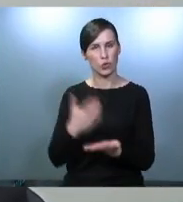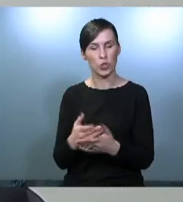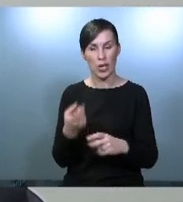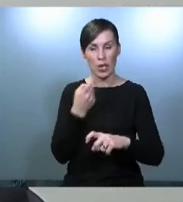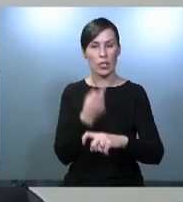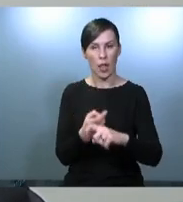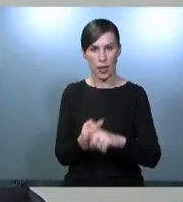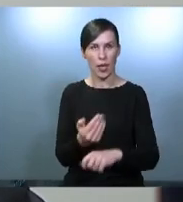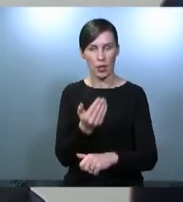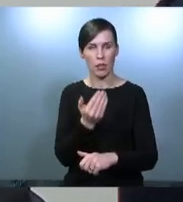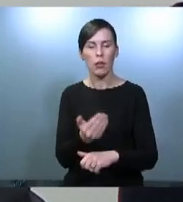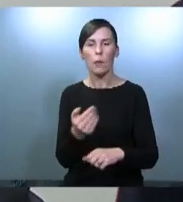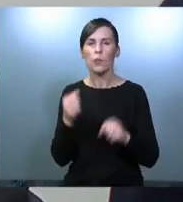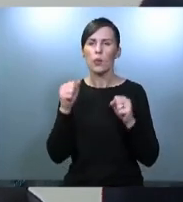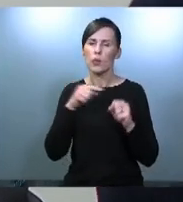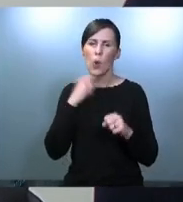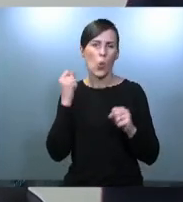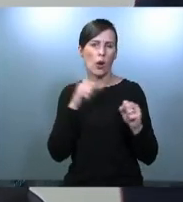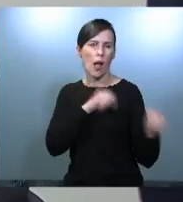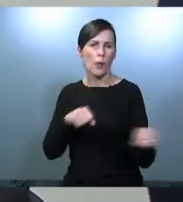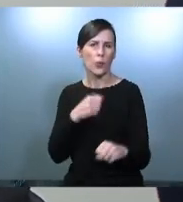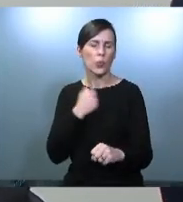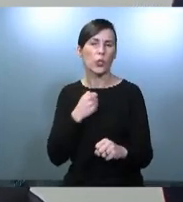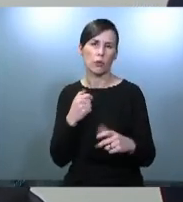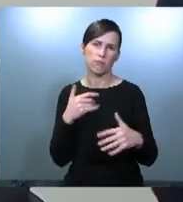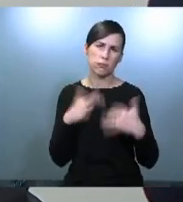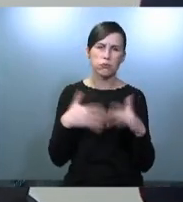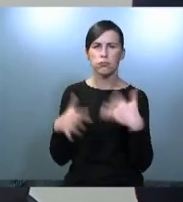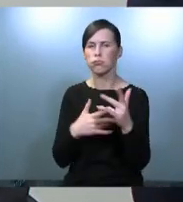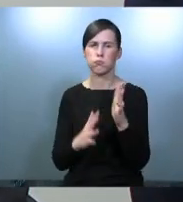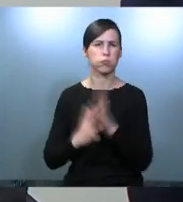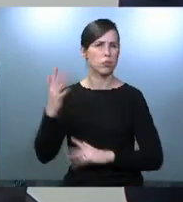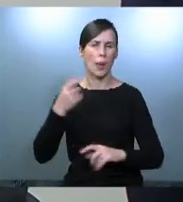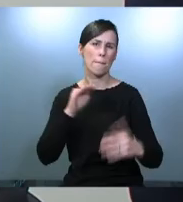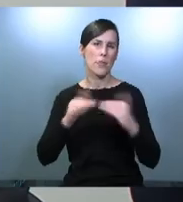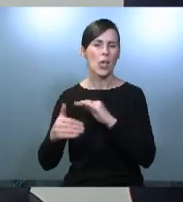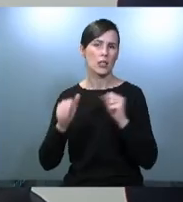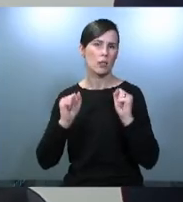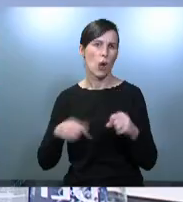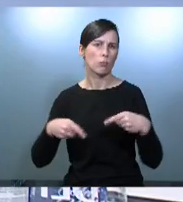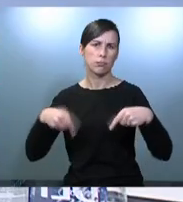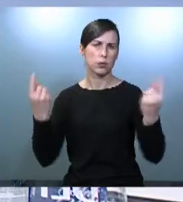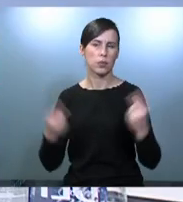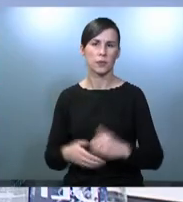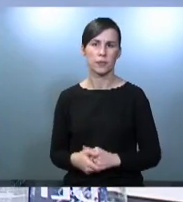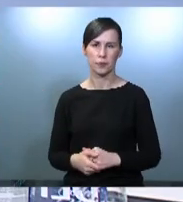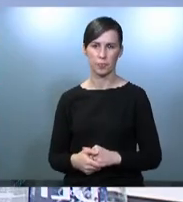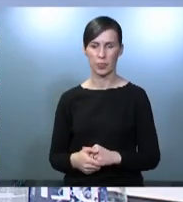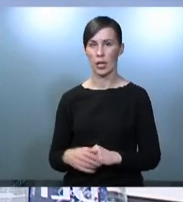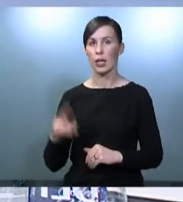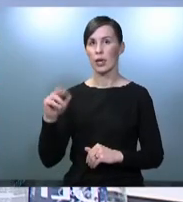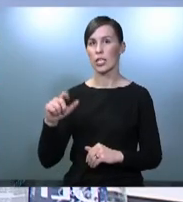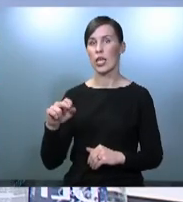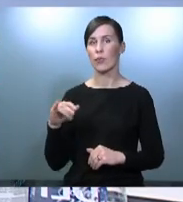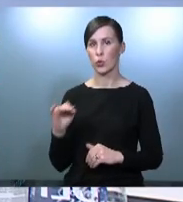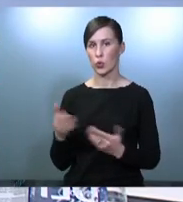tikrai turi galimybių tapti vienu iš sparčiausiai besivystančių miestų ir rajonų Lietuvoje. Ko mes jiems ir linkime. Arūnas